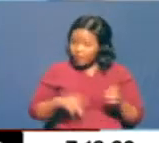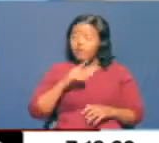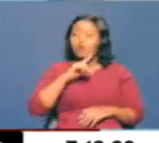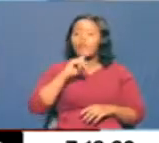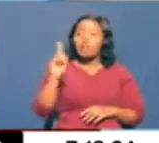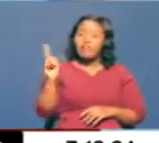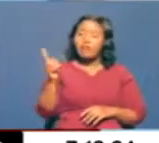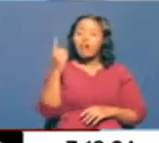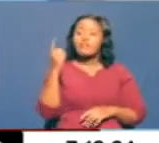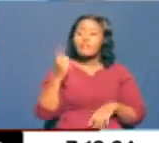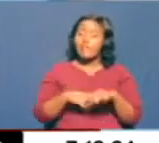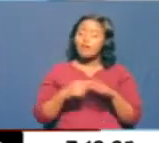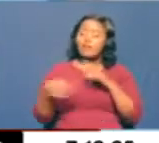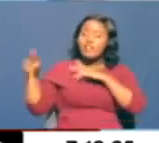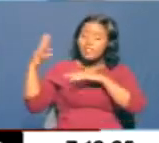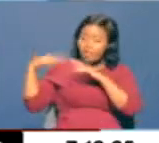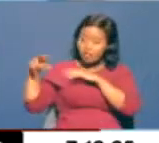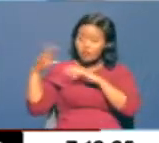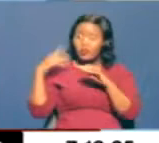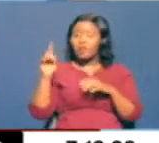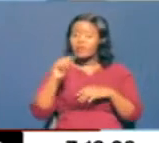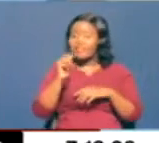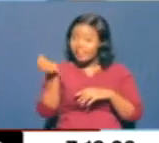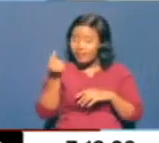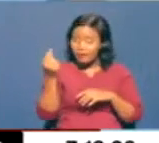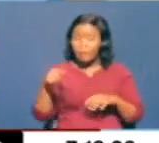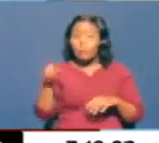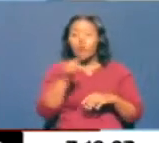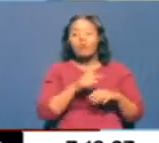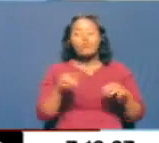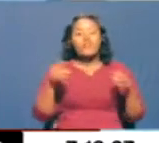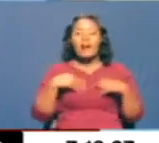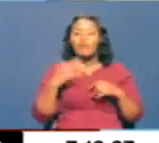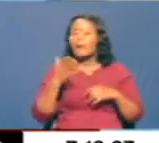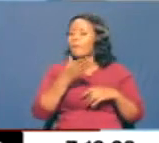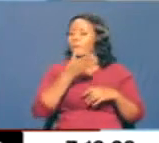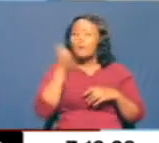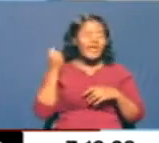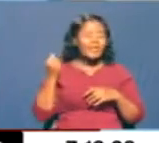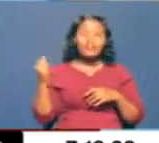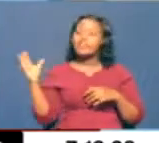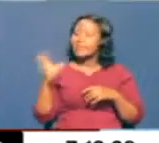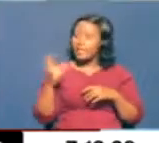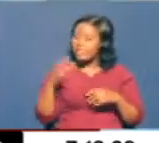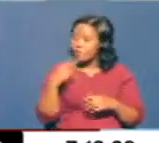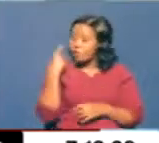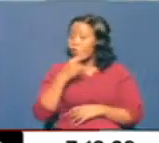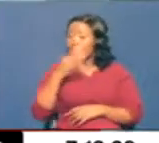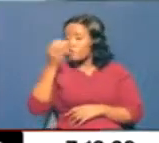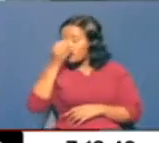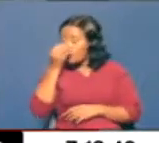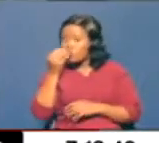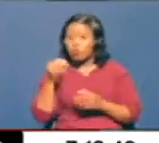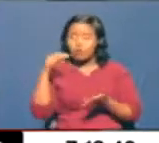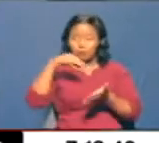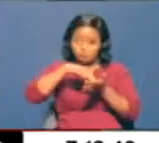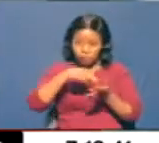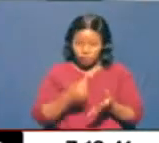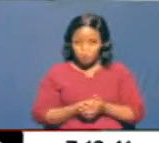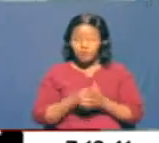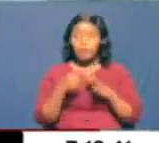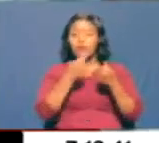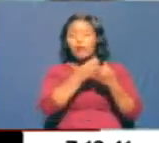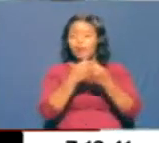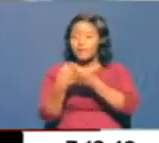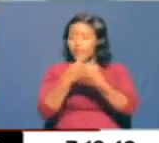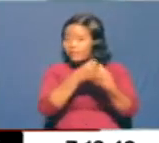of our post-independence Kenya, we have the best candidate to move Kenya to a first world country. The challenge we have